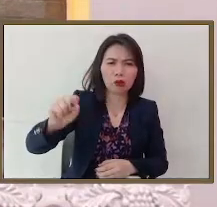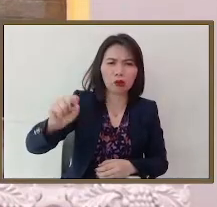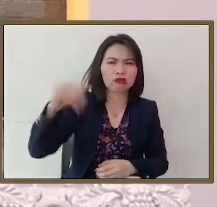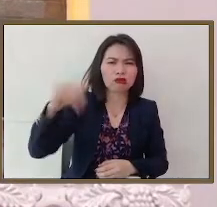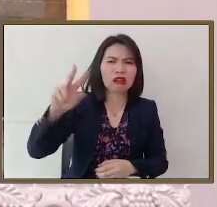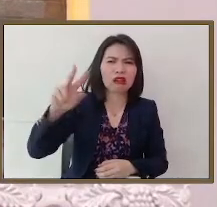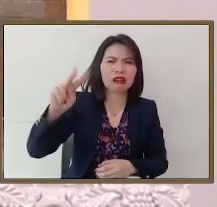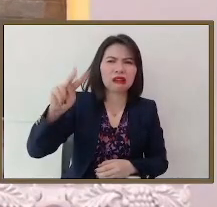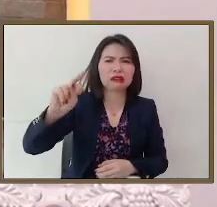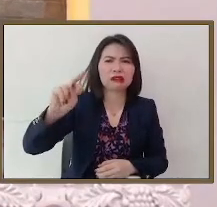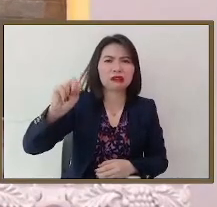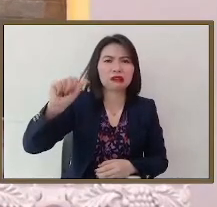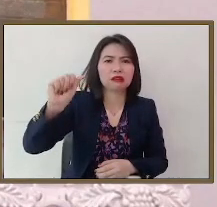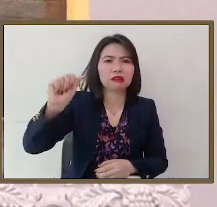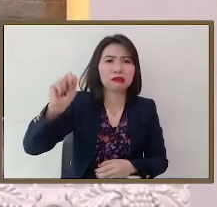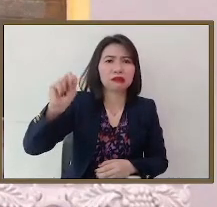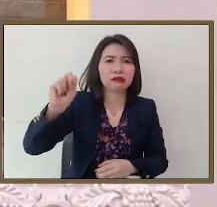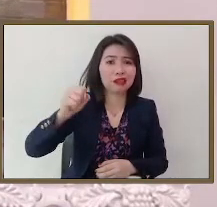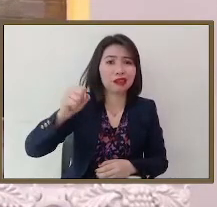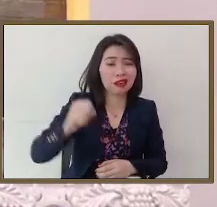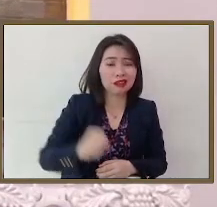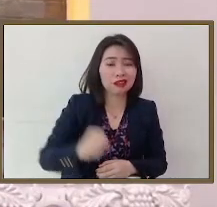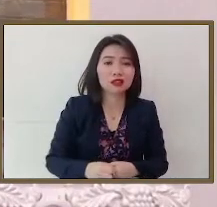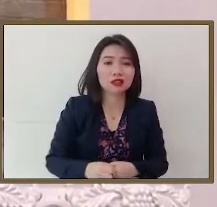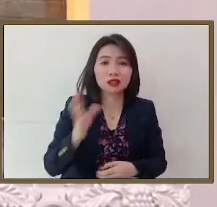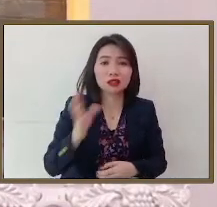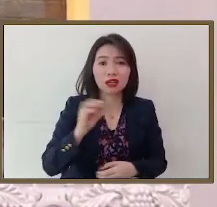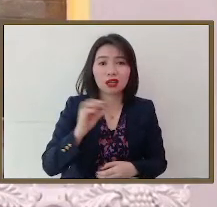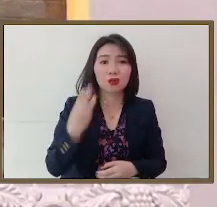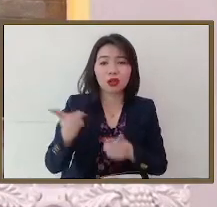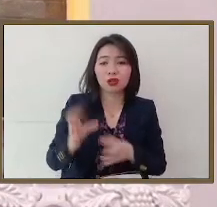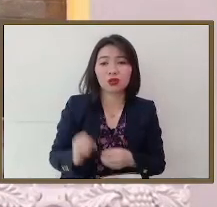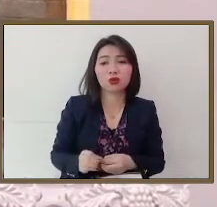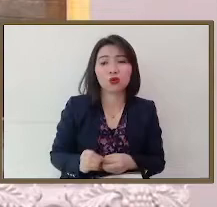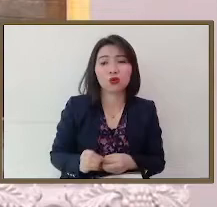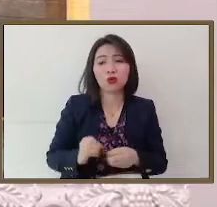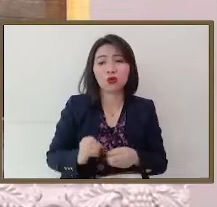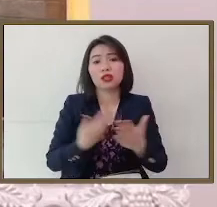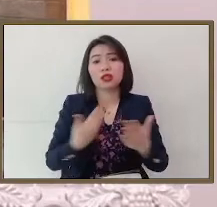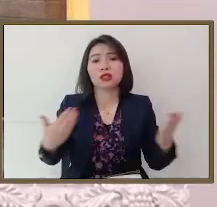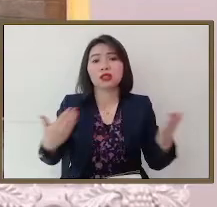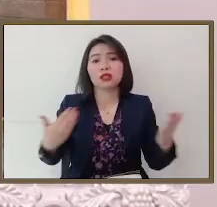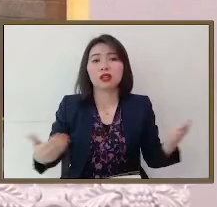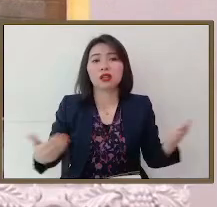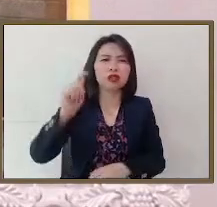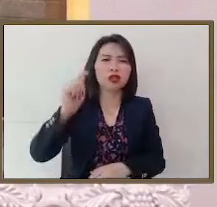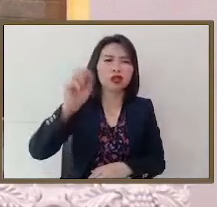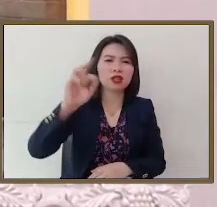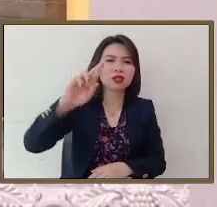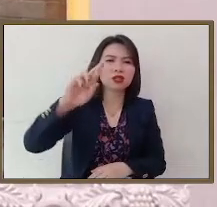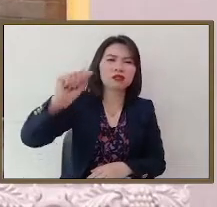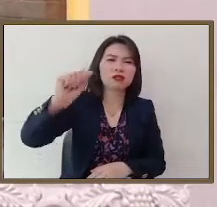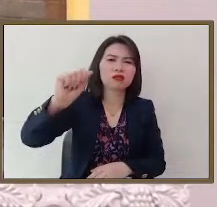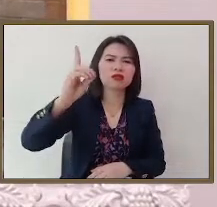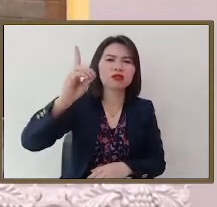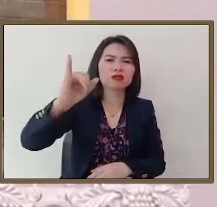ganyan, you know, na gumagawa tayo ng isang bagay traditionally at hindi na ho biblically.